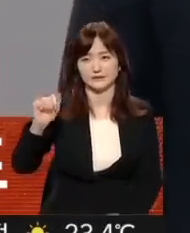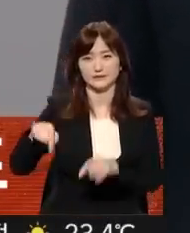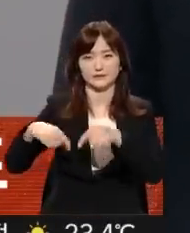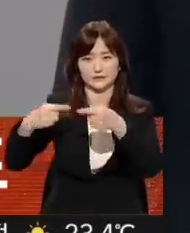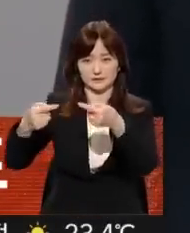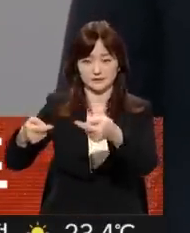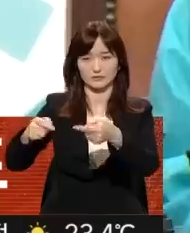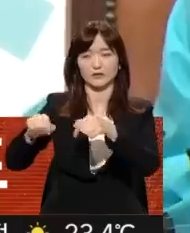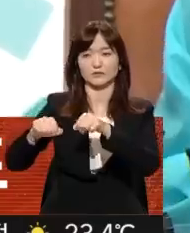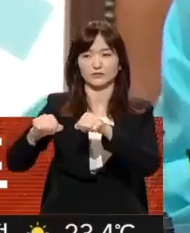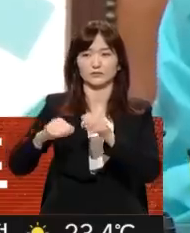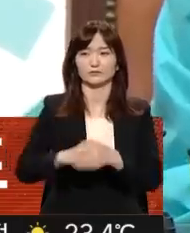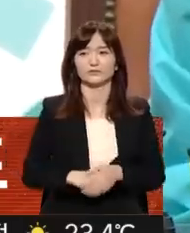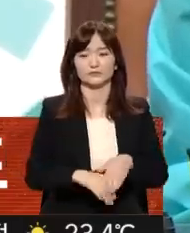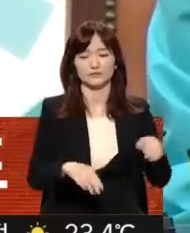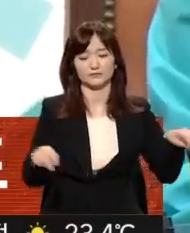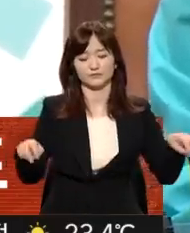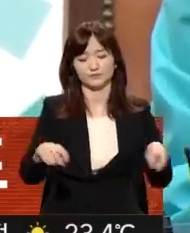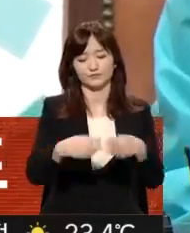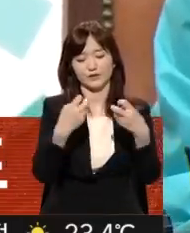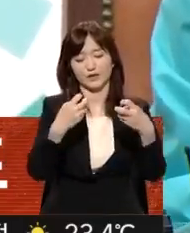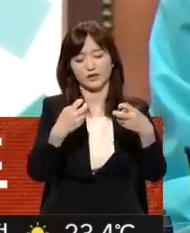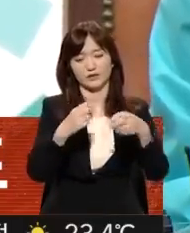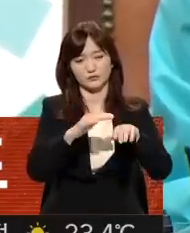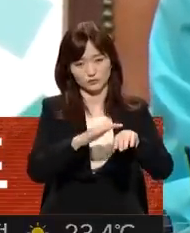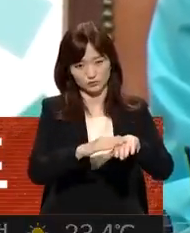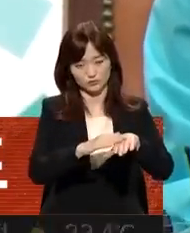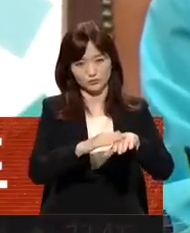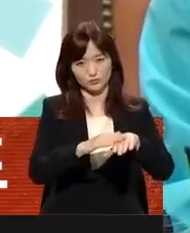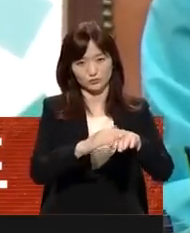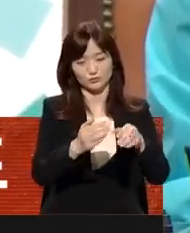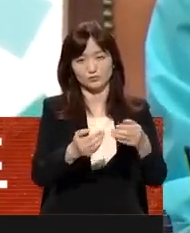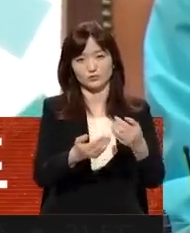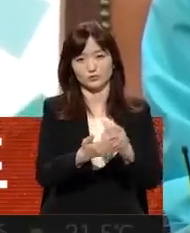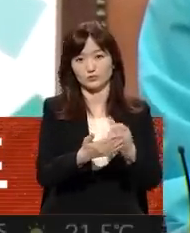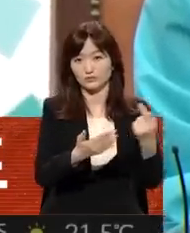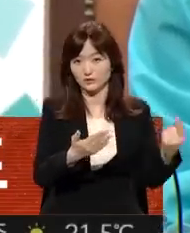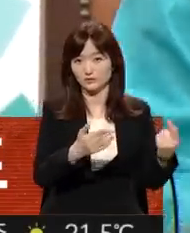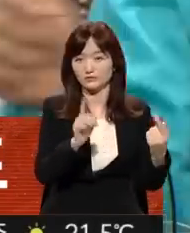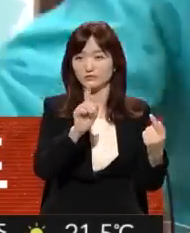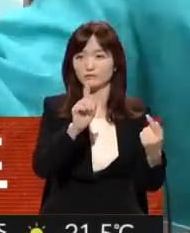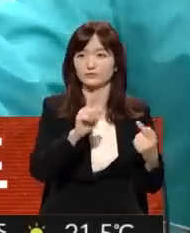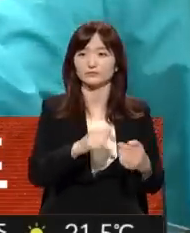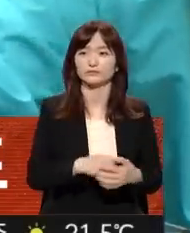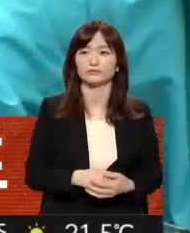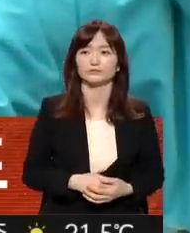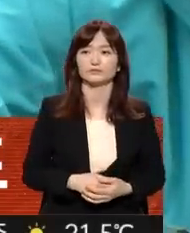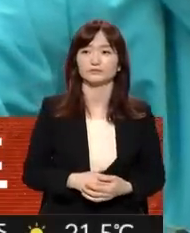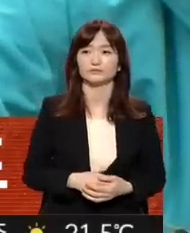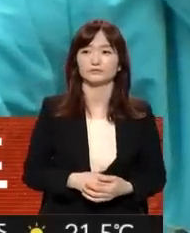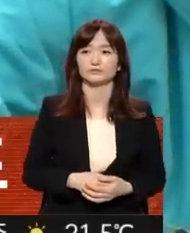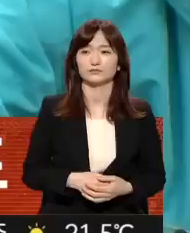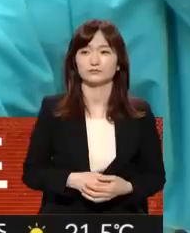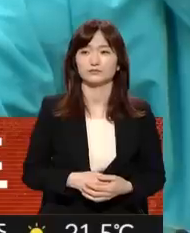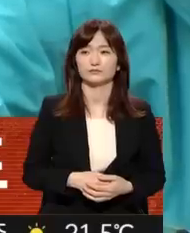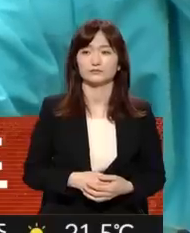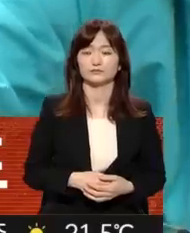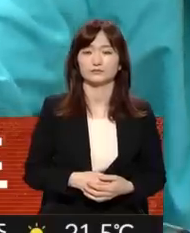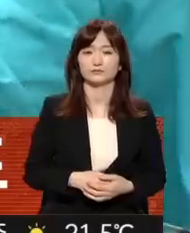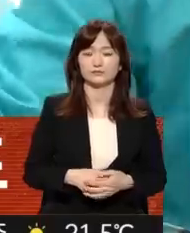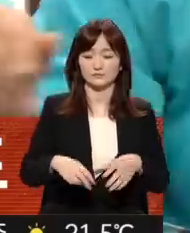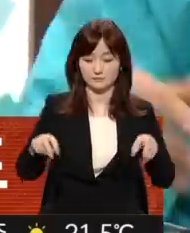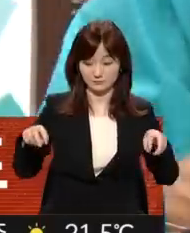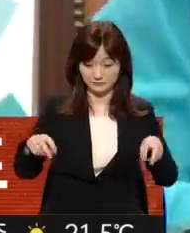남겨놓고 현장을 떠났다. 하하, 이거 일단 어떻게 좀 봐야 될까요? 그렇습니다. 차량 사고가